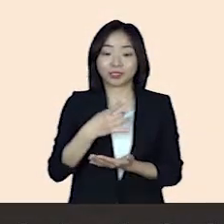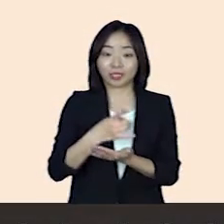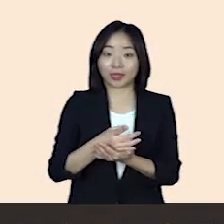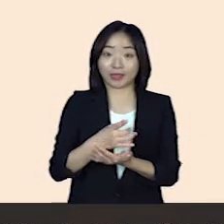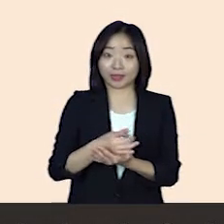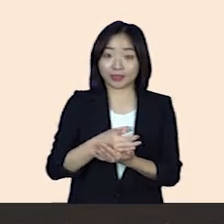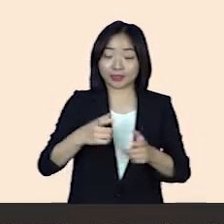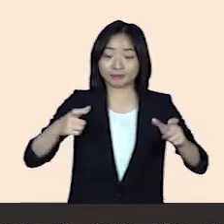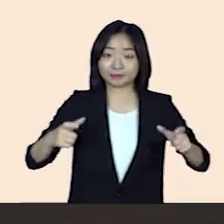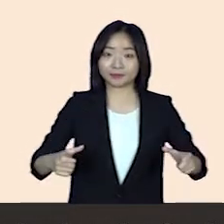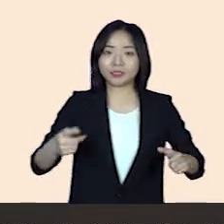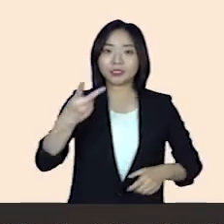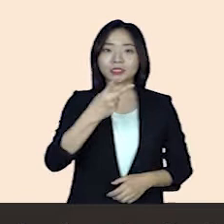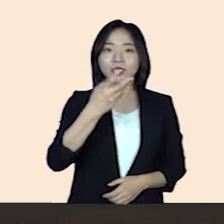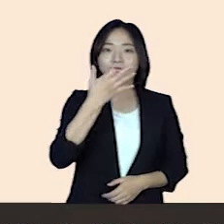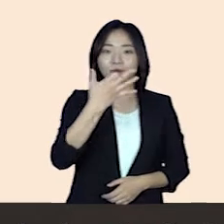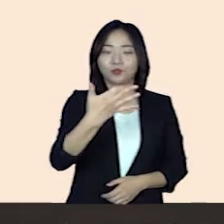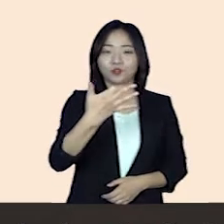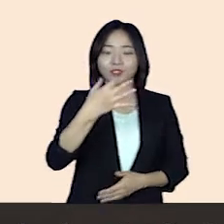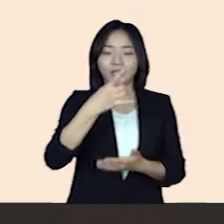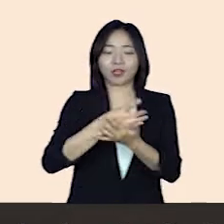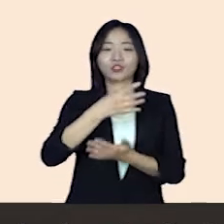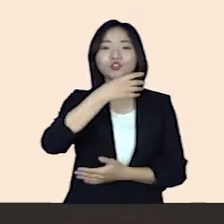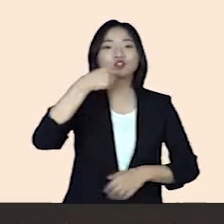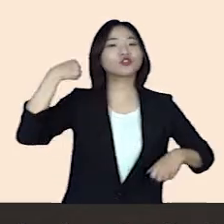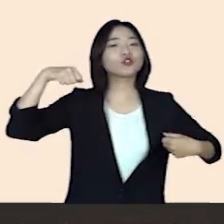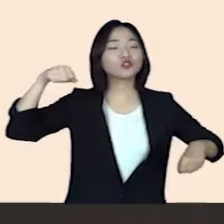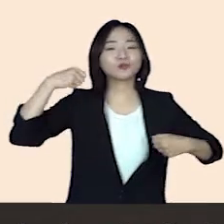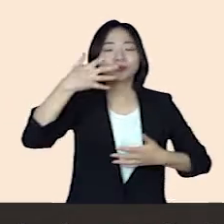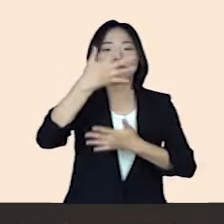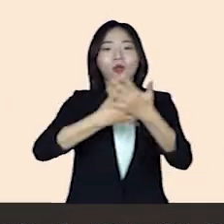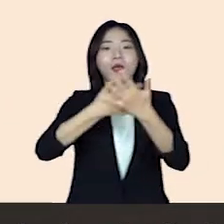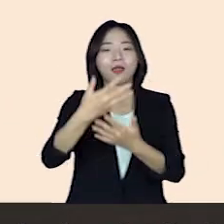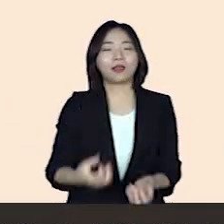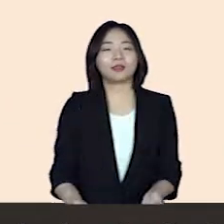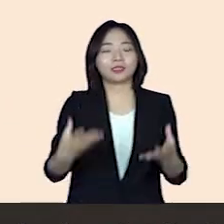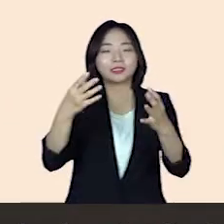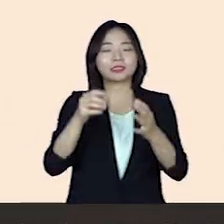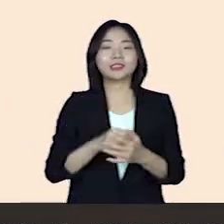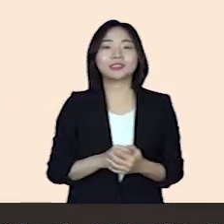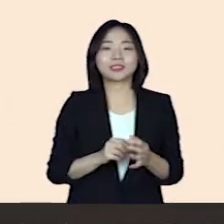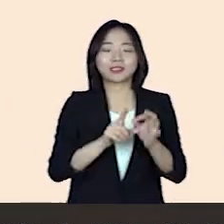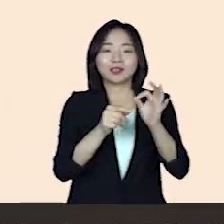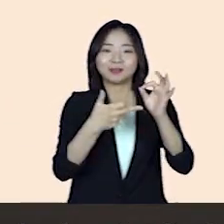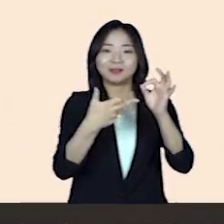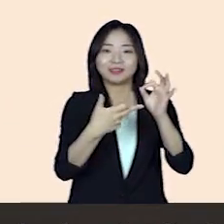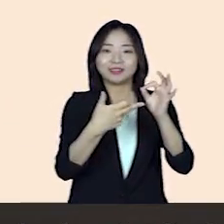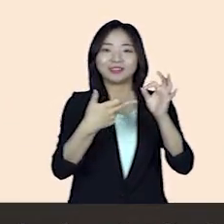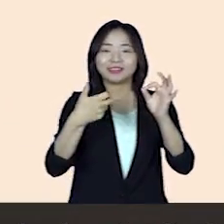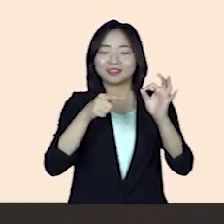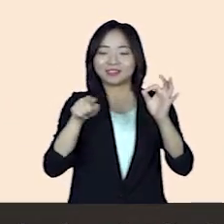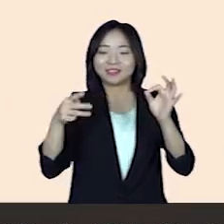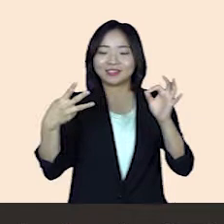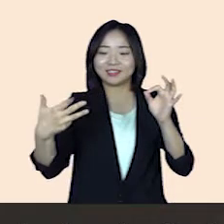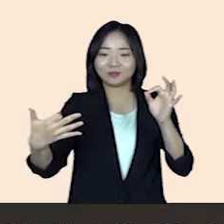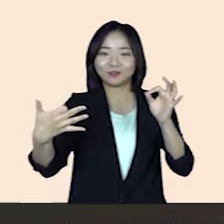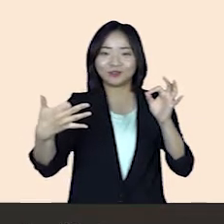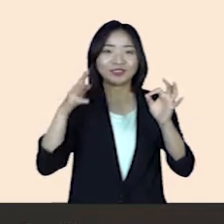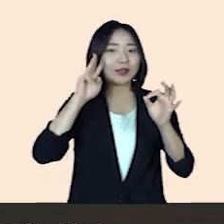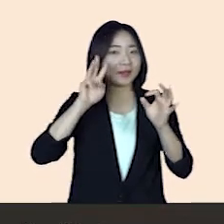흥해도시 천안에서 2019 천안춤 영화제가 오는 10월 17일부터 19일까지 3일간